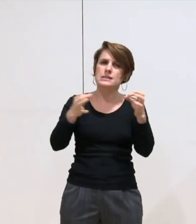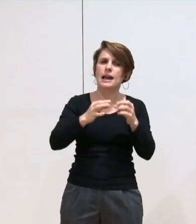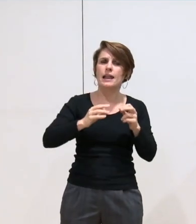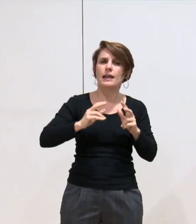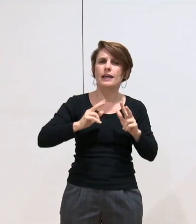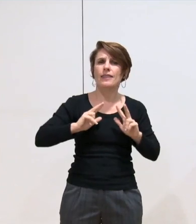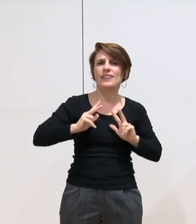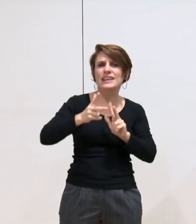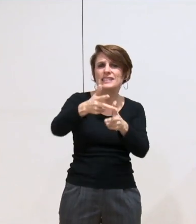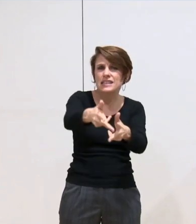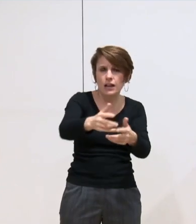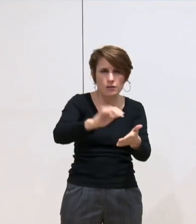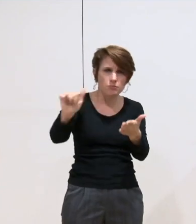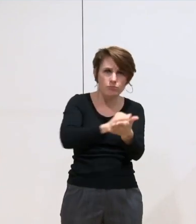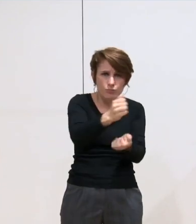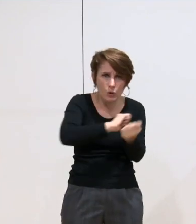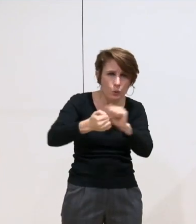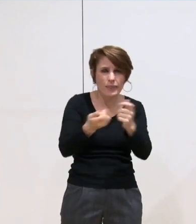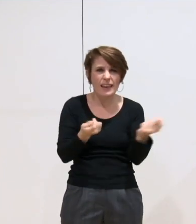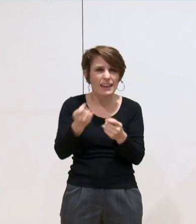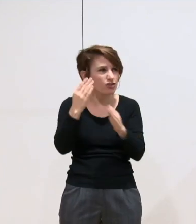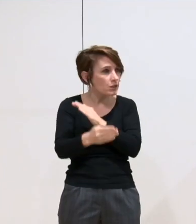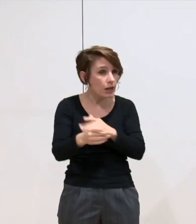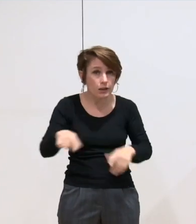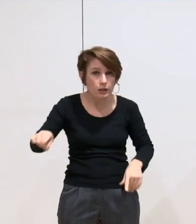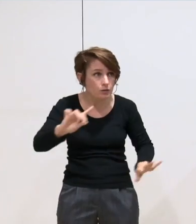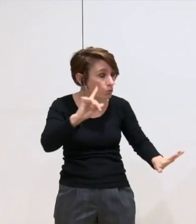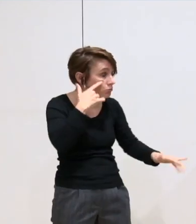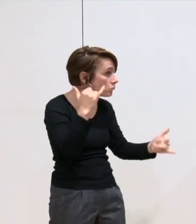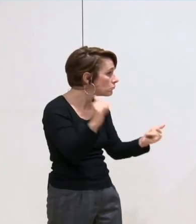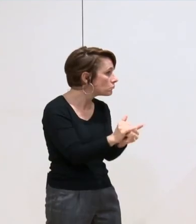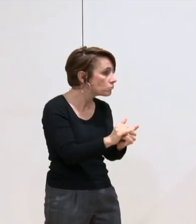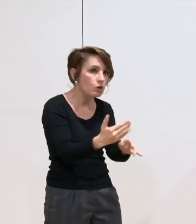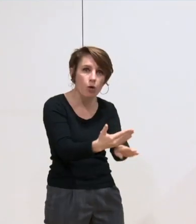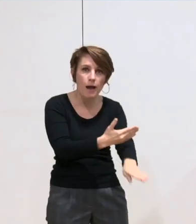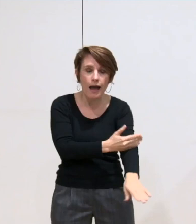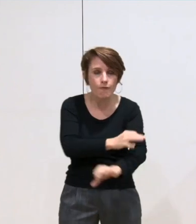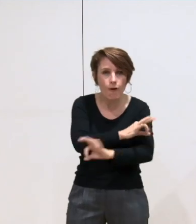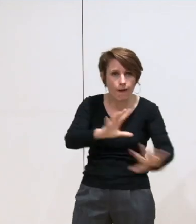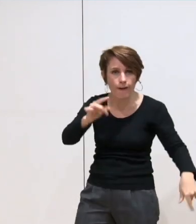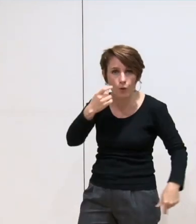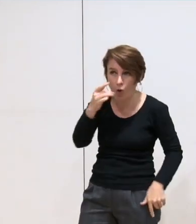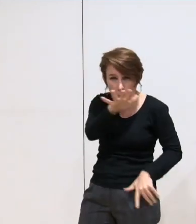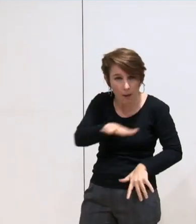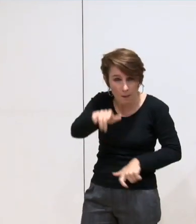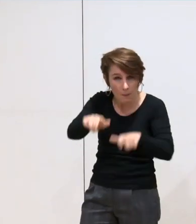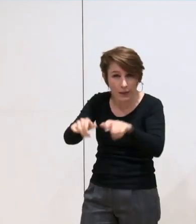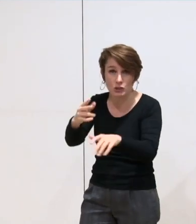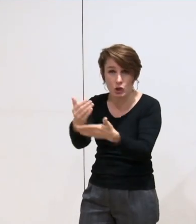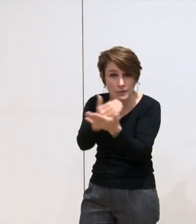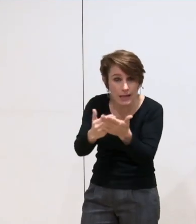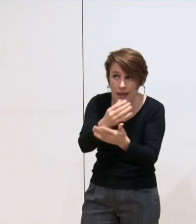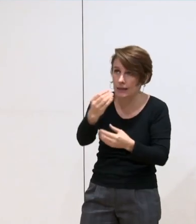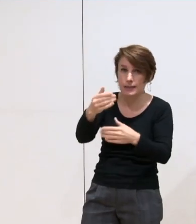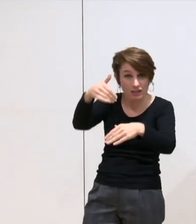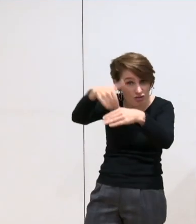ça, votre co-construction ? Ni les membres bénévoles du tricycle, ni les élus siégeant au comité d'avis et de suivi, ni les citoyens référents